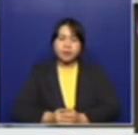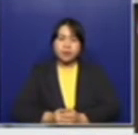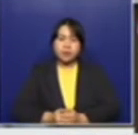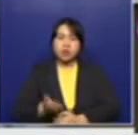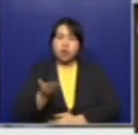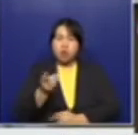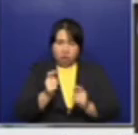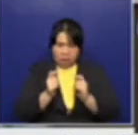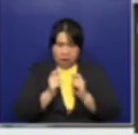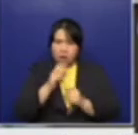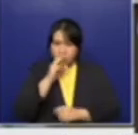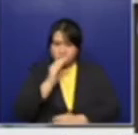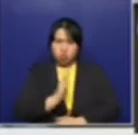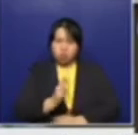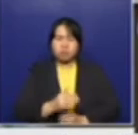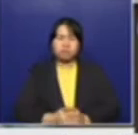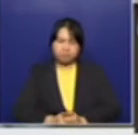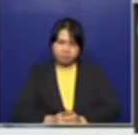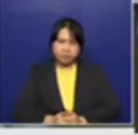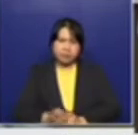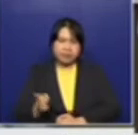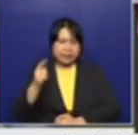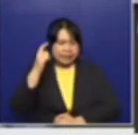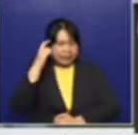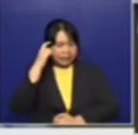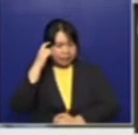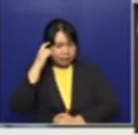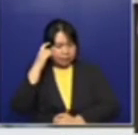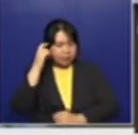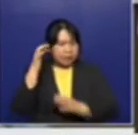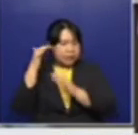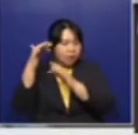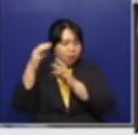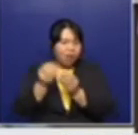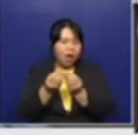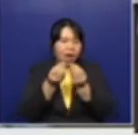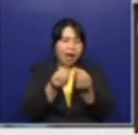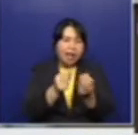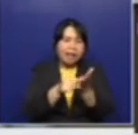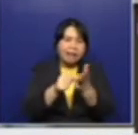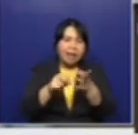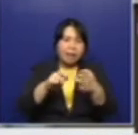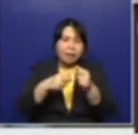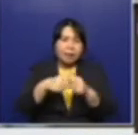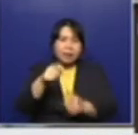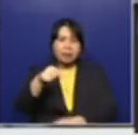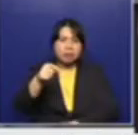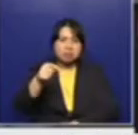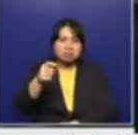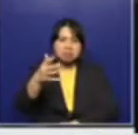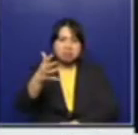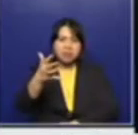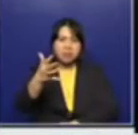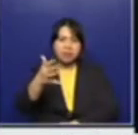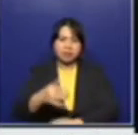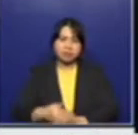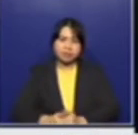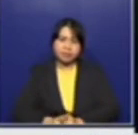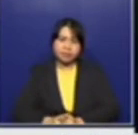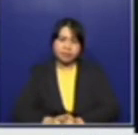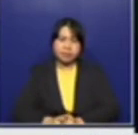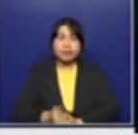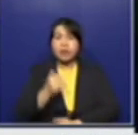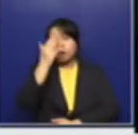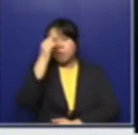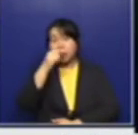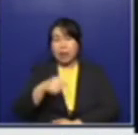ขออนุญาตพูดตรงๆเขาไม่ได้สร้างความหวังให้กับผู้แทนราษฎรหรือสภานี้ว่าแก้ปัญหาได้ไม่มีทางหรอกฮะที่ส